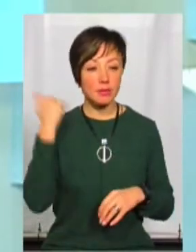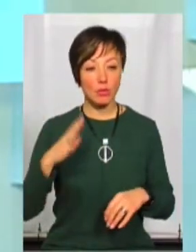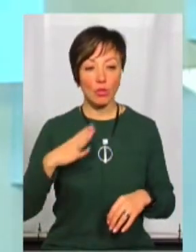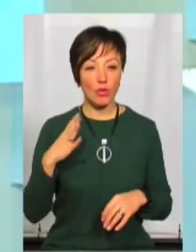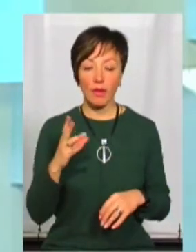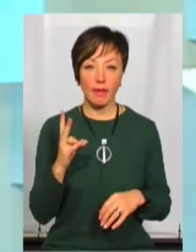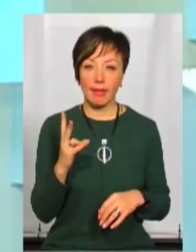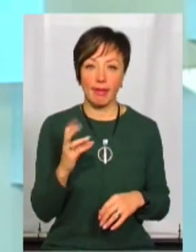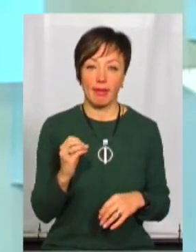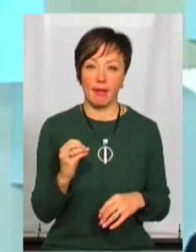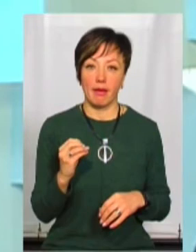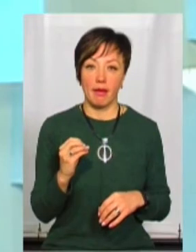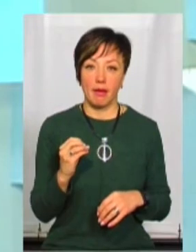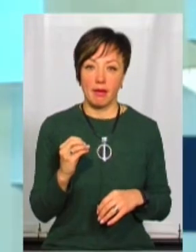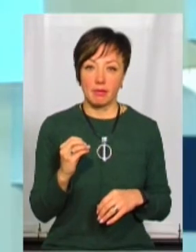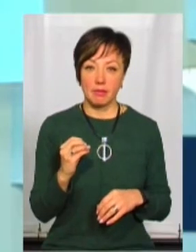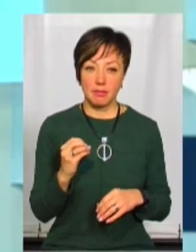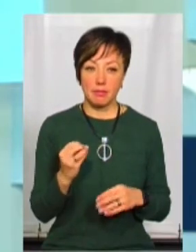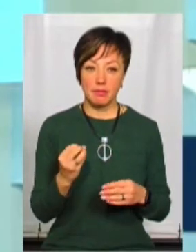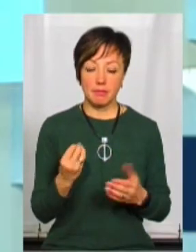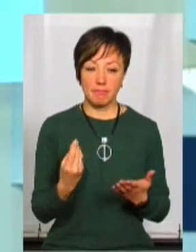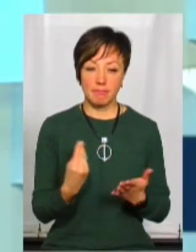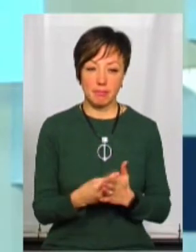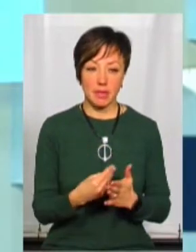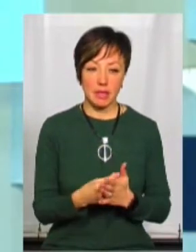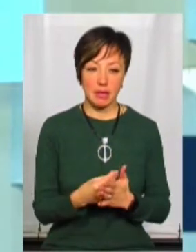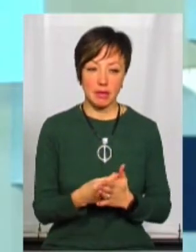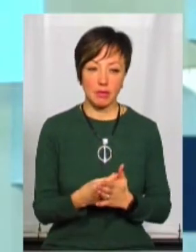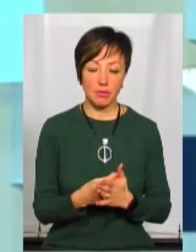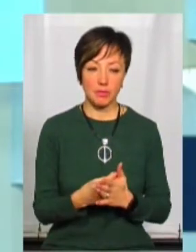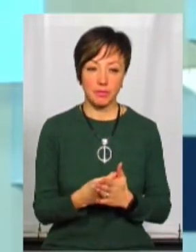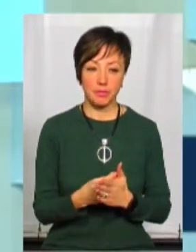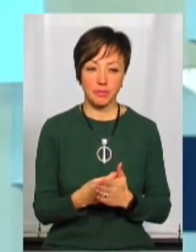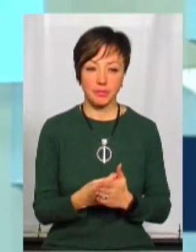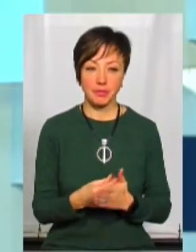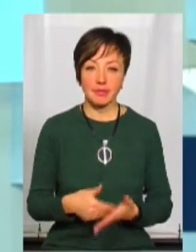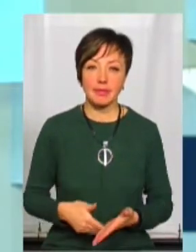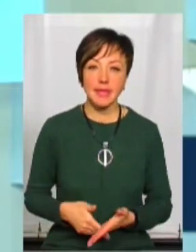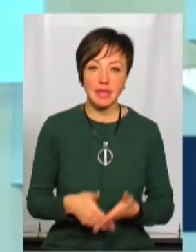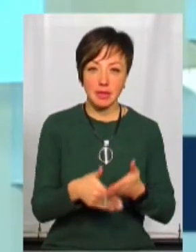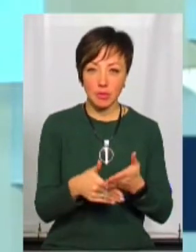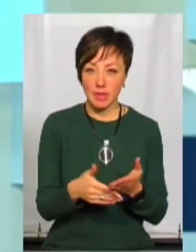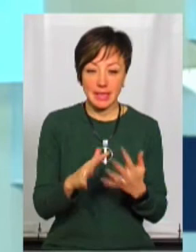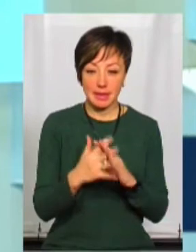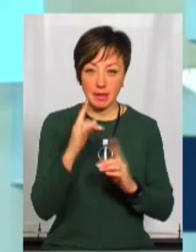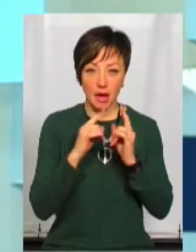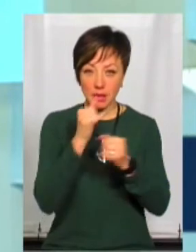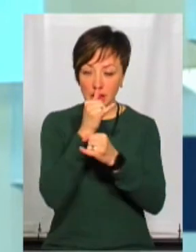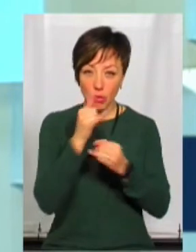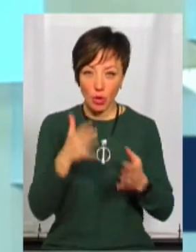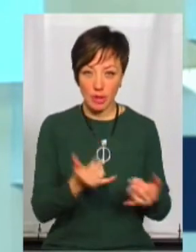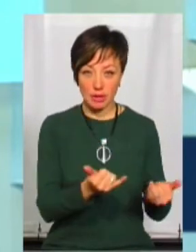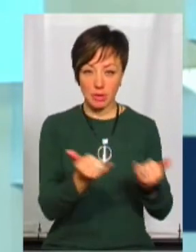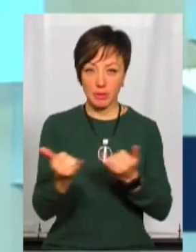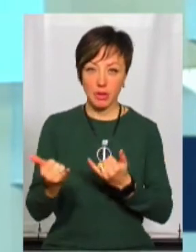не зовсім матеріально, не було ніякого, скажімо, матеріального стимулу, тому що сільські ради не могли